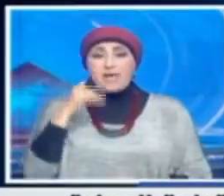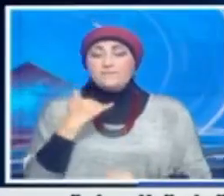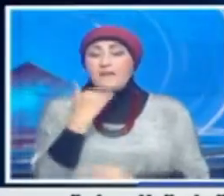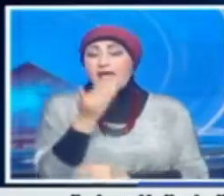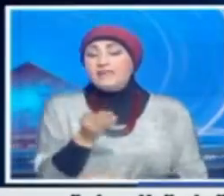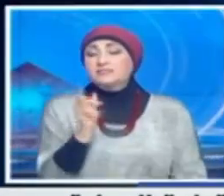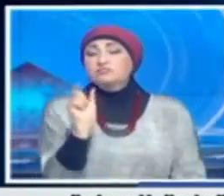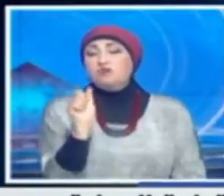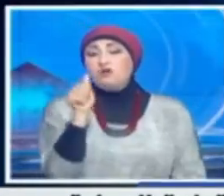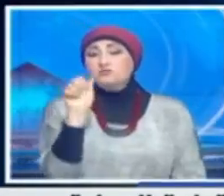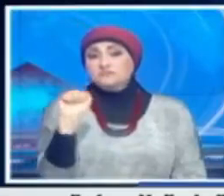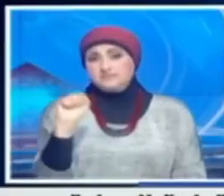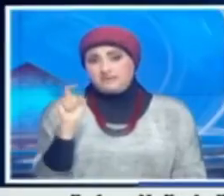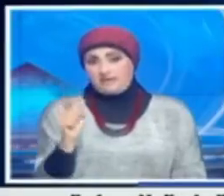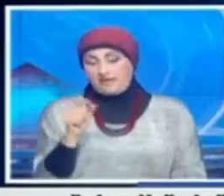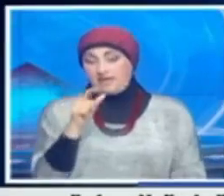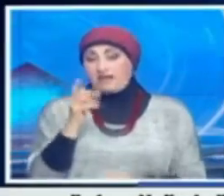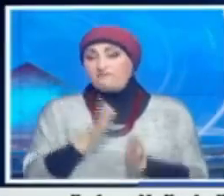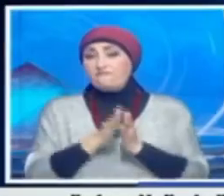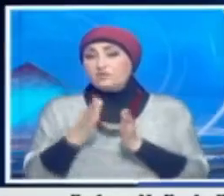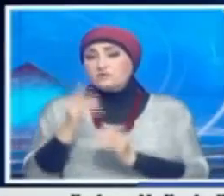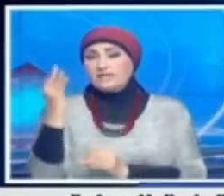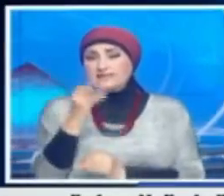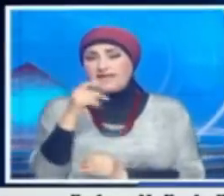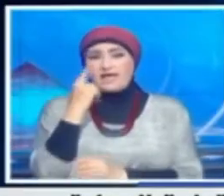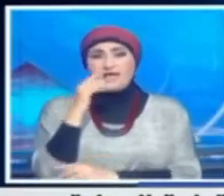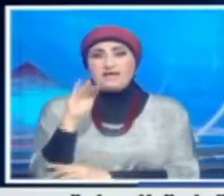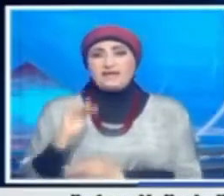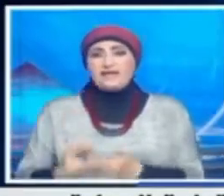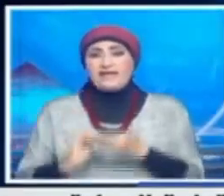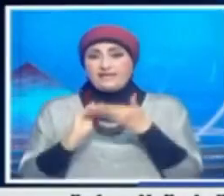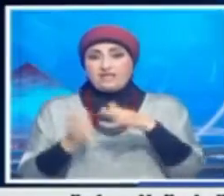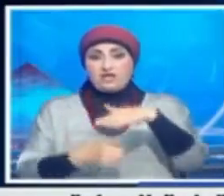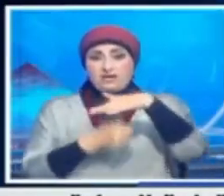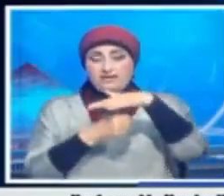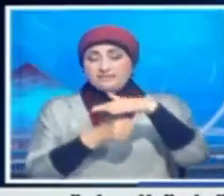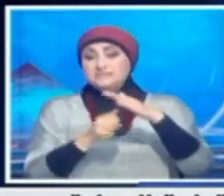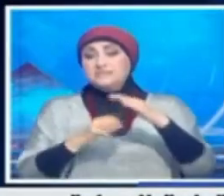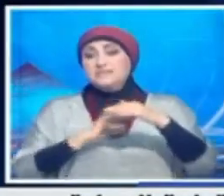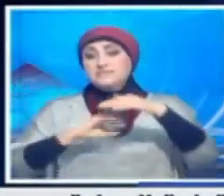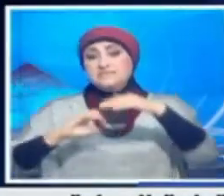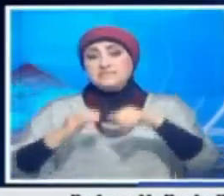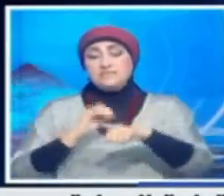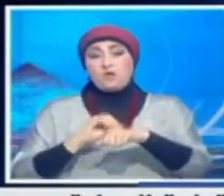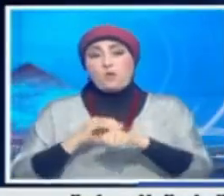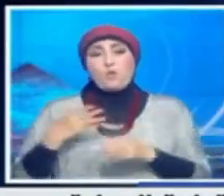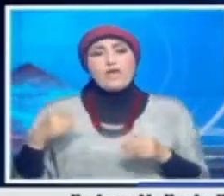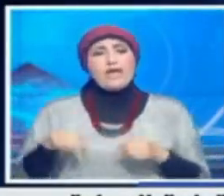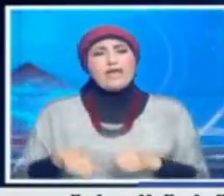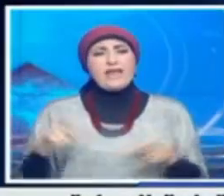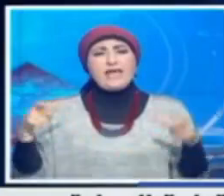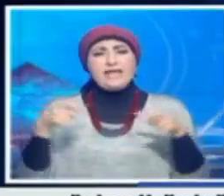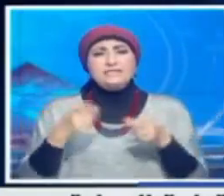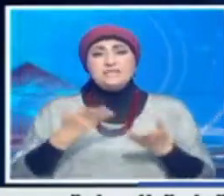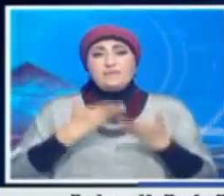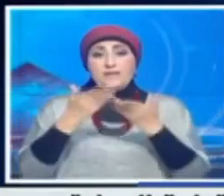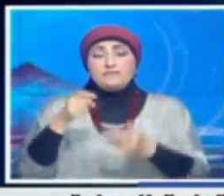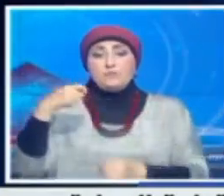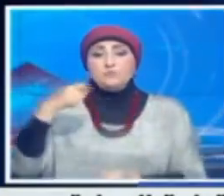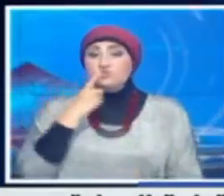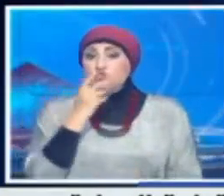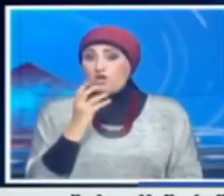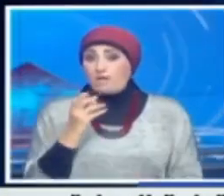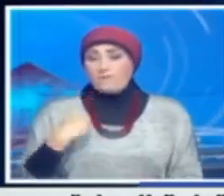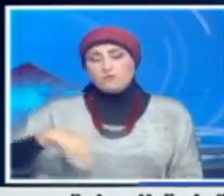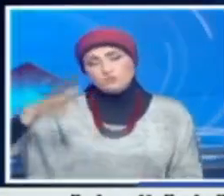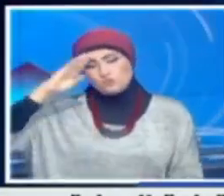ناصر للقيادة الدولية في نسختها الثالثة تحت رعاية السيد رئيس الجمهورية. وخلال الجلسة قدم وزير الشباب الشكر